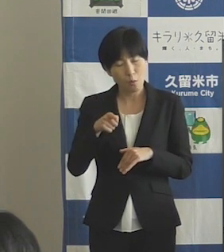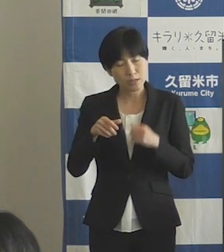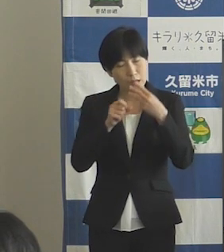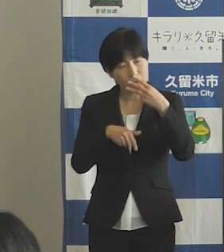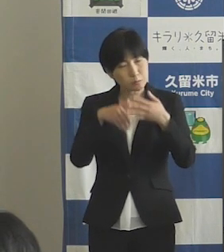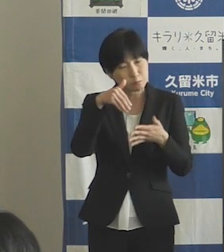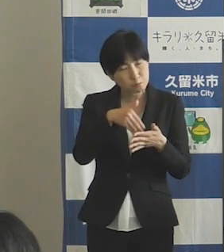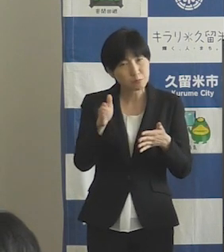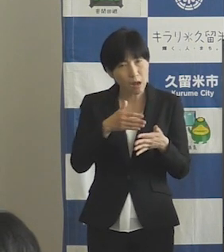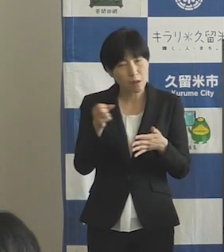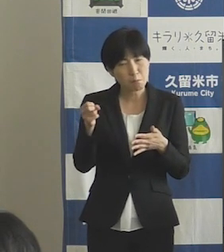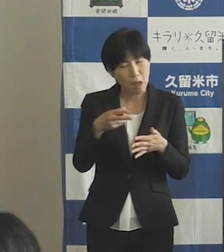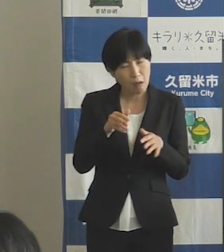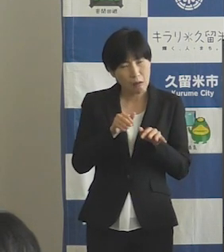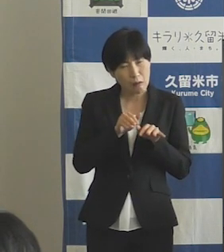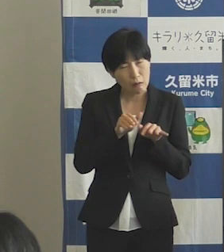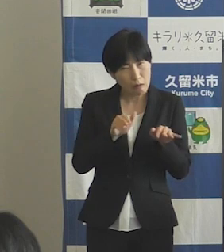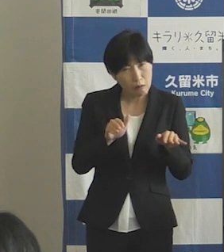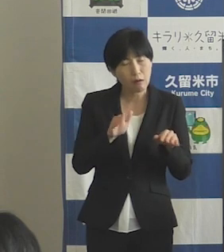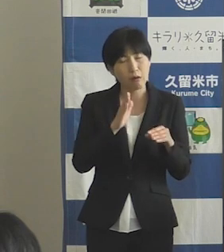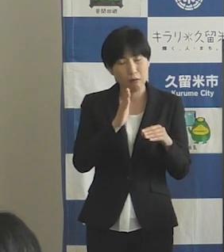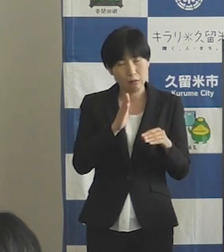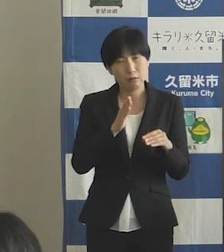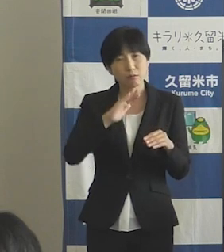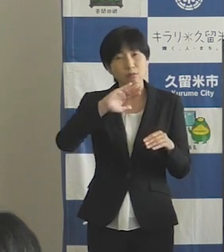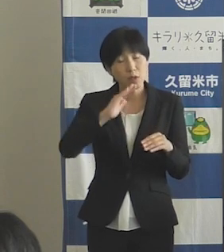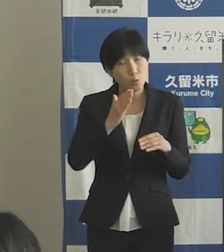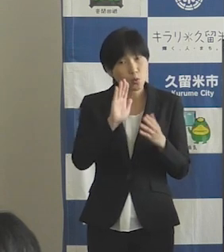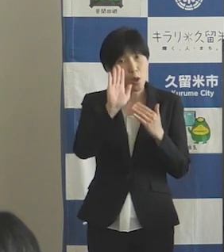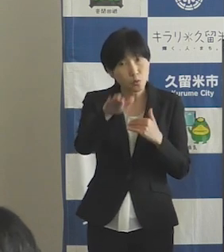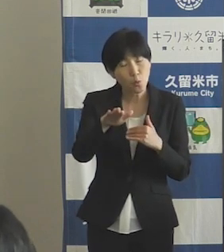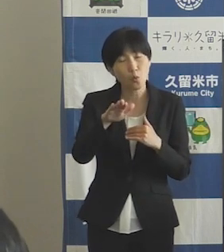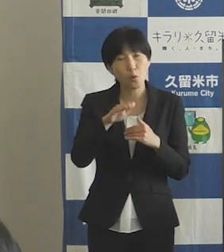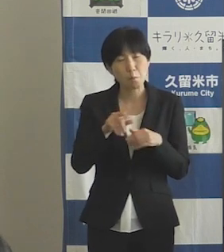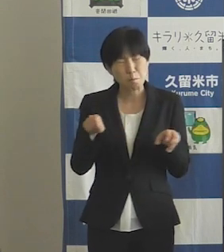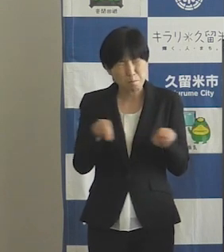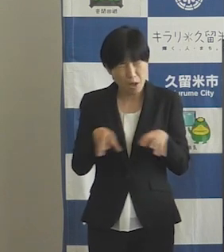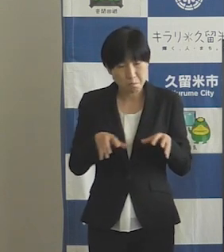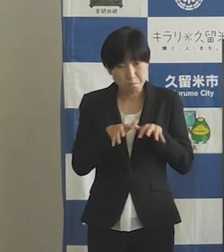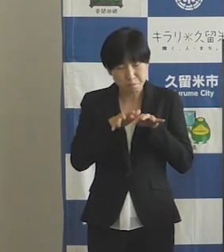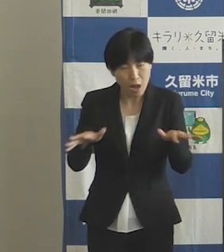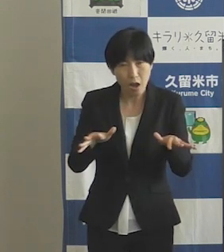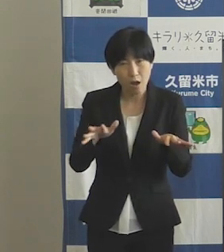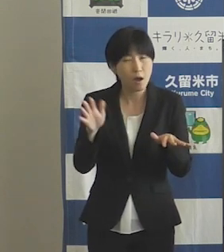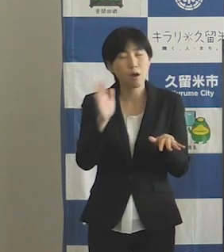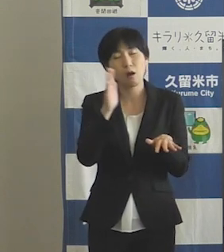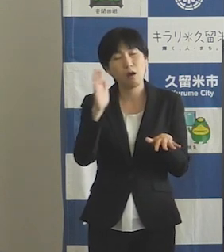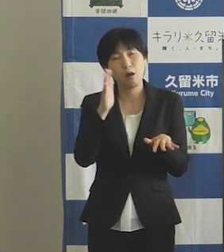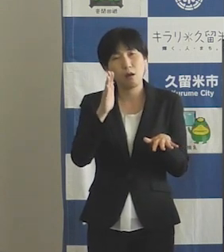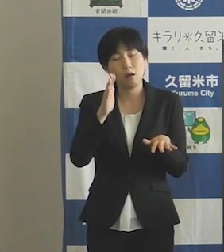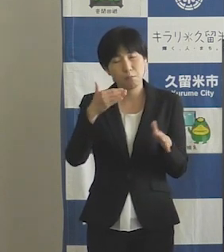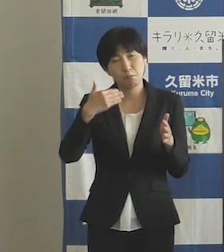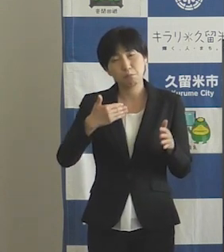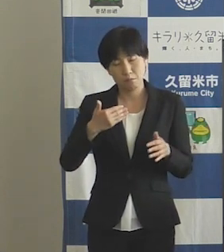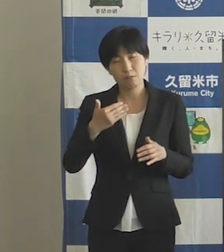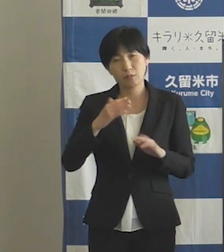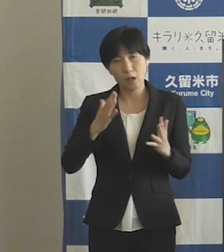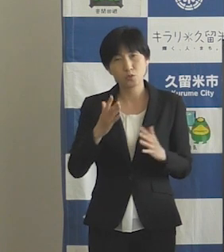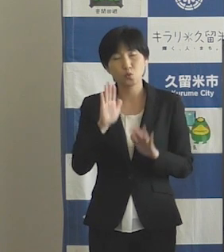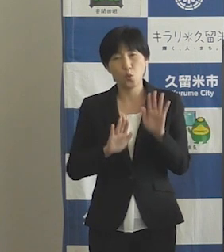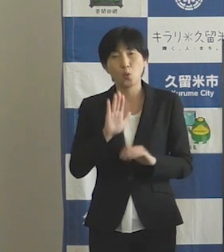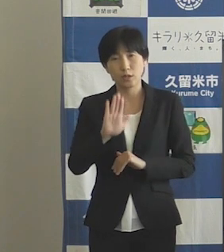拡大の兆しが見えられたもののその後爆発的な感染拡大には至っており